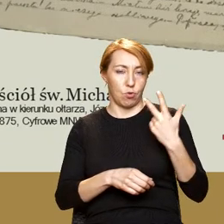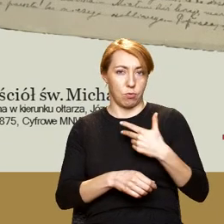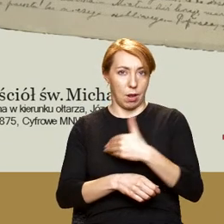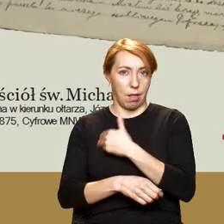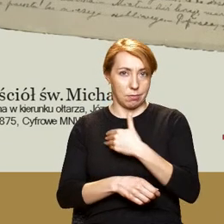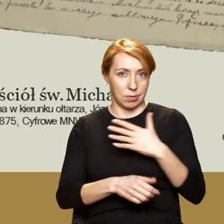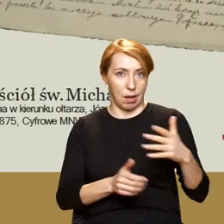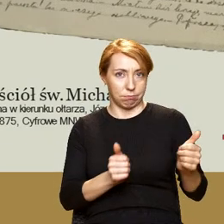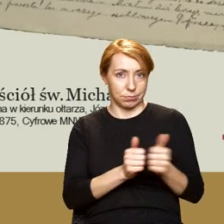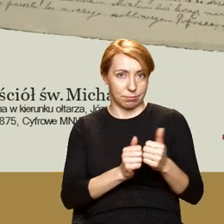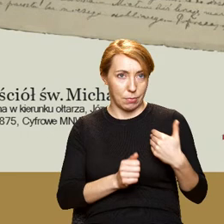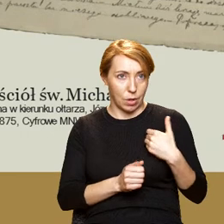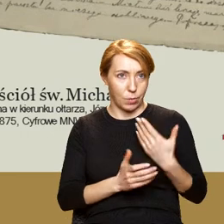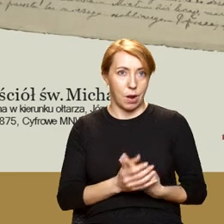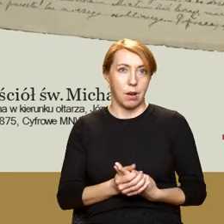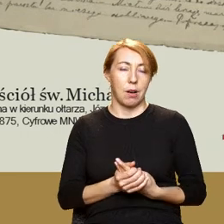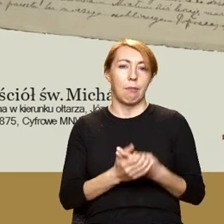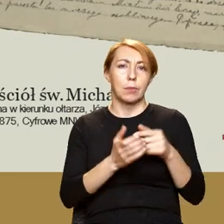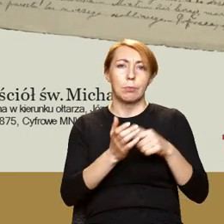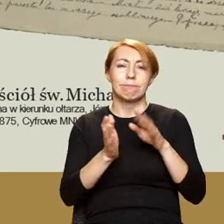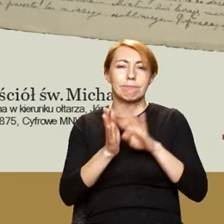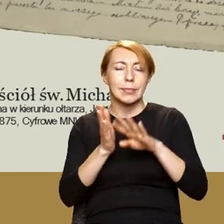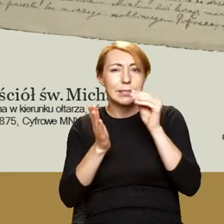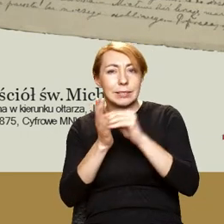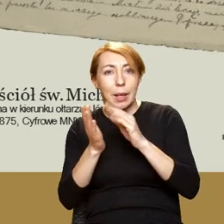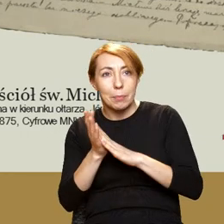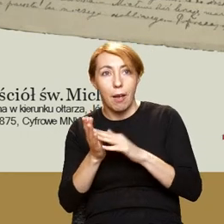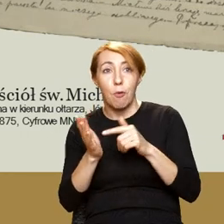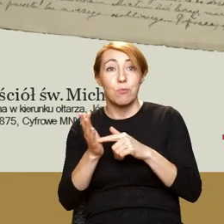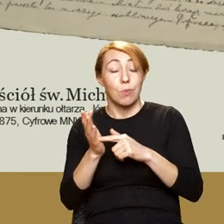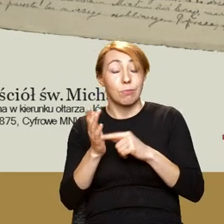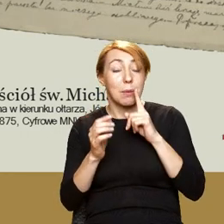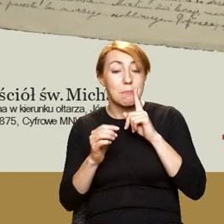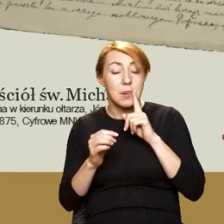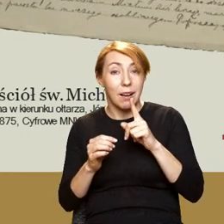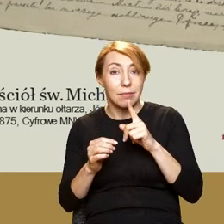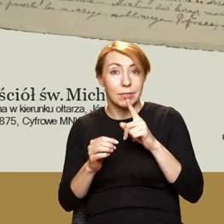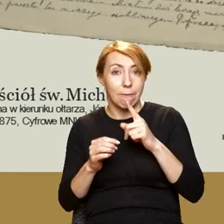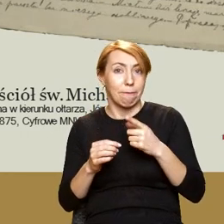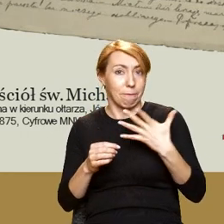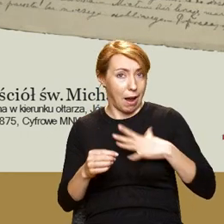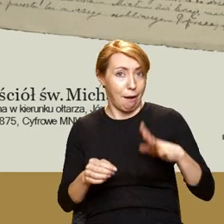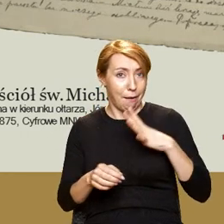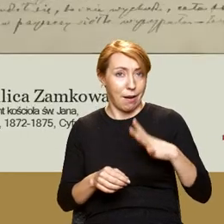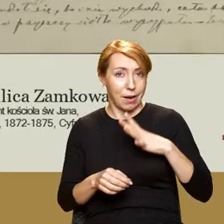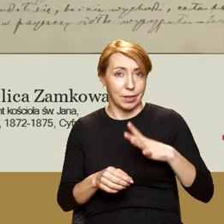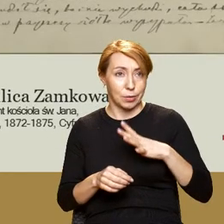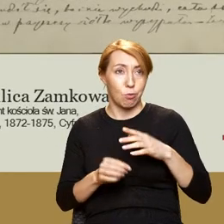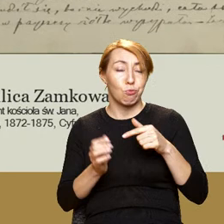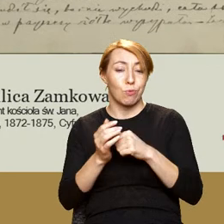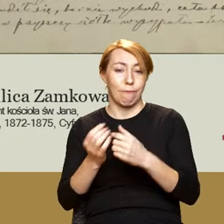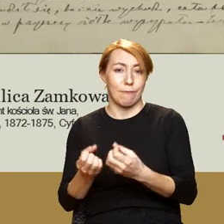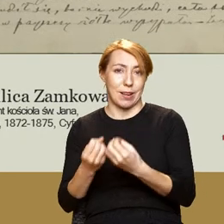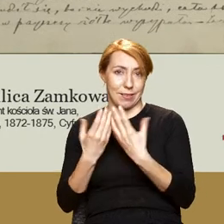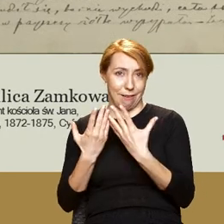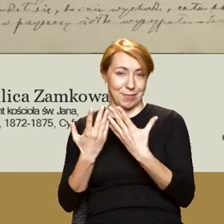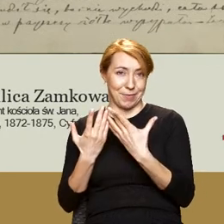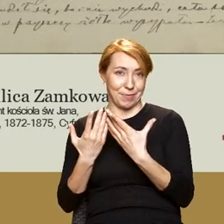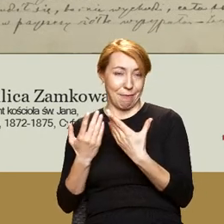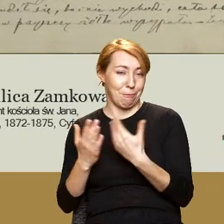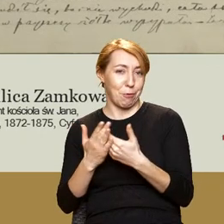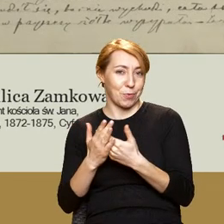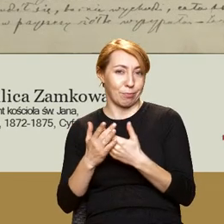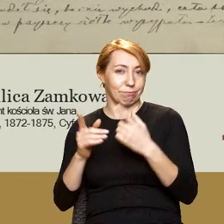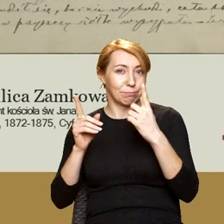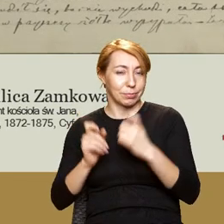jakby takie nawet zapiski, one mają wielką, no jakby taką wartość. I tutaj też wyjaśniły właściwie,